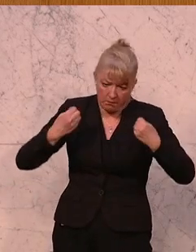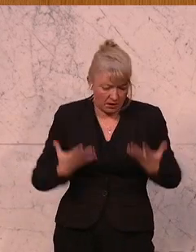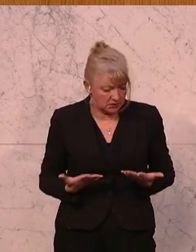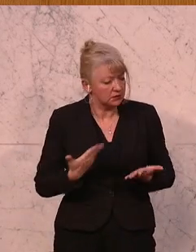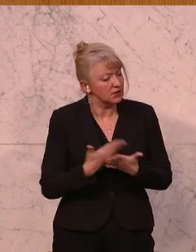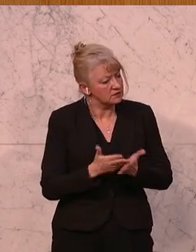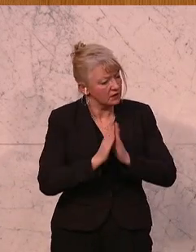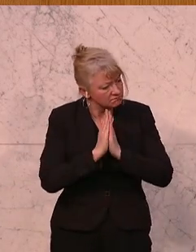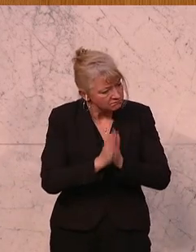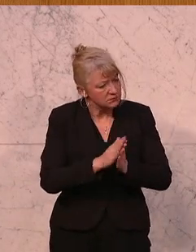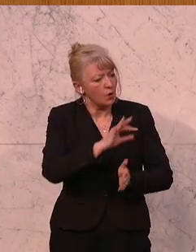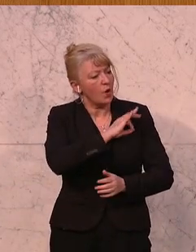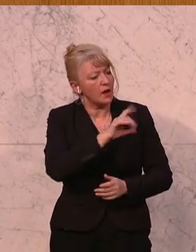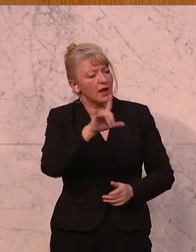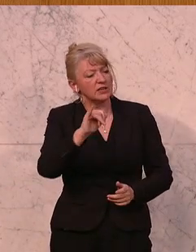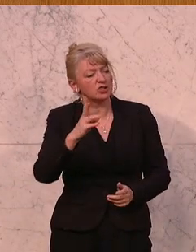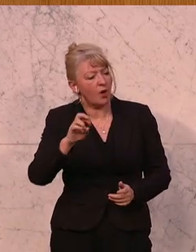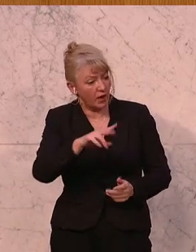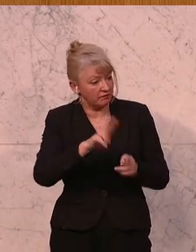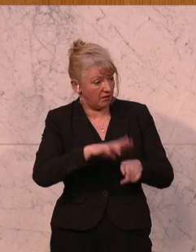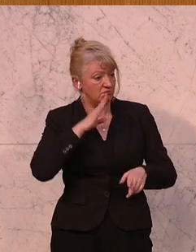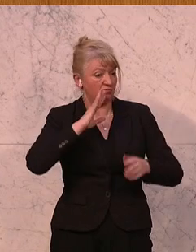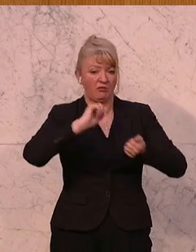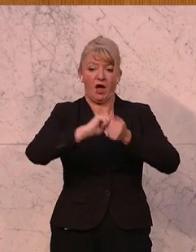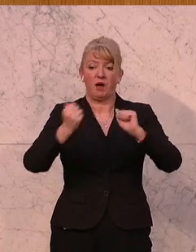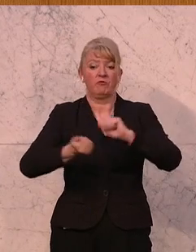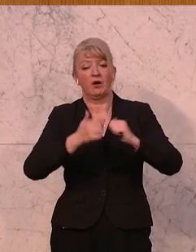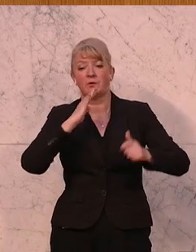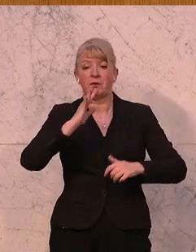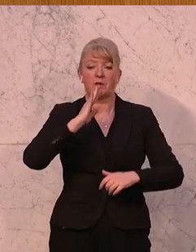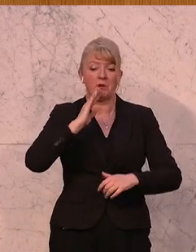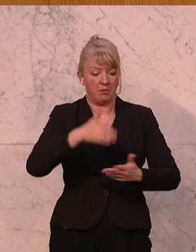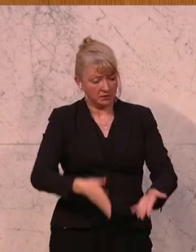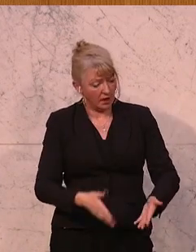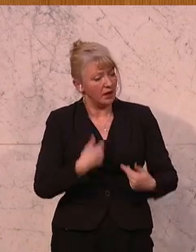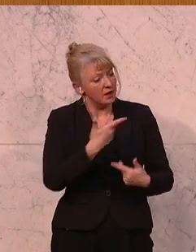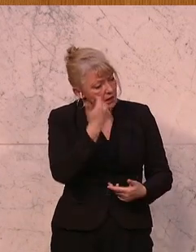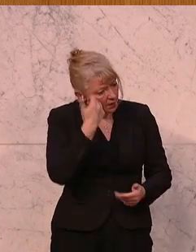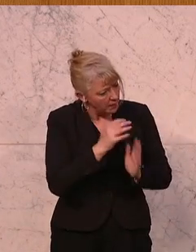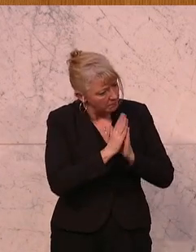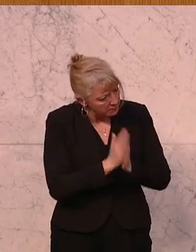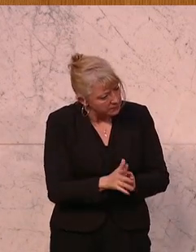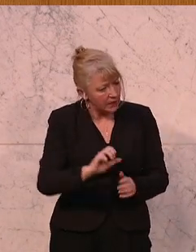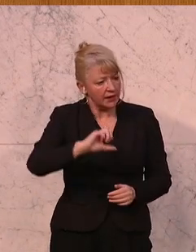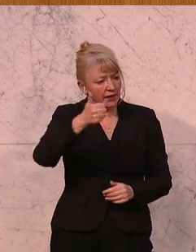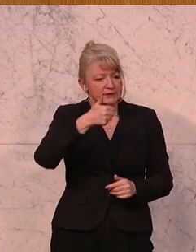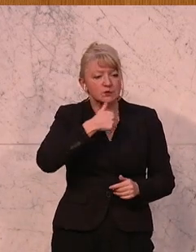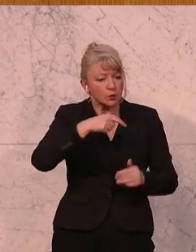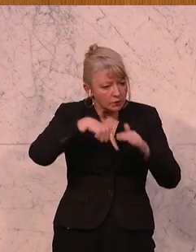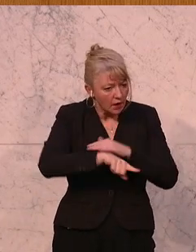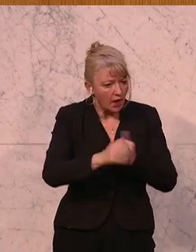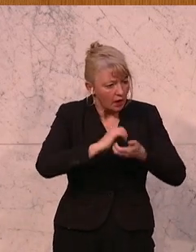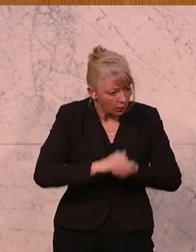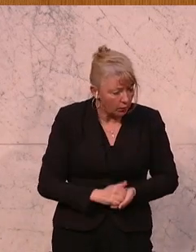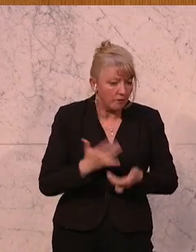noch einmal sagen, Kollege Litschauer, wenn Sie schon kämpferische Reden halten und sich lautstark zu Wort melden, darf ich bitten, machen Sie es zuallererst im Grünen Club. Vielleicht sind Sie